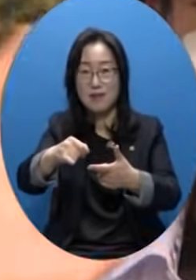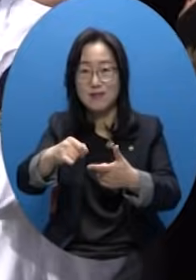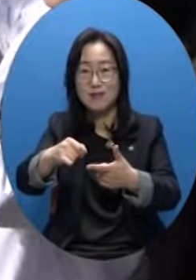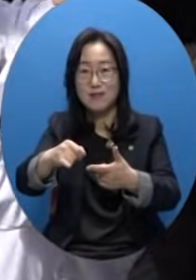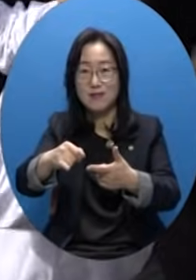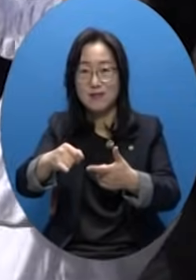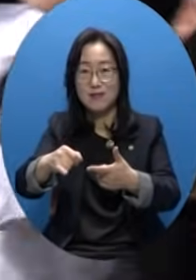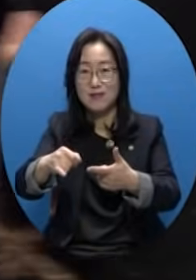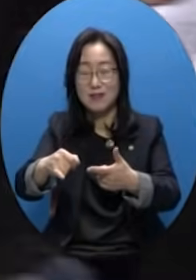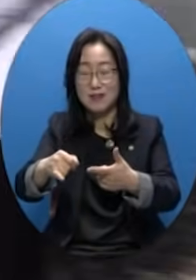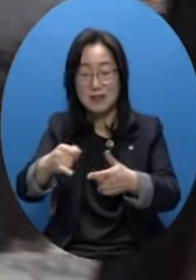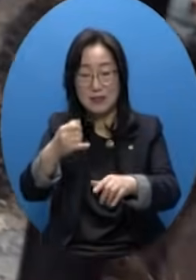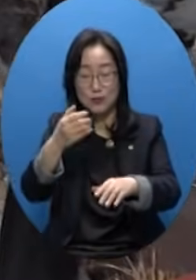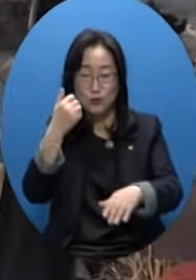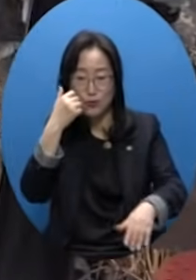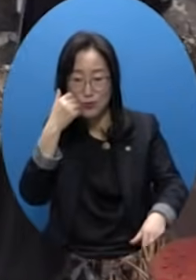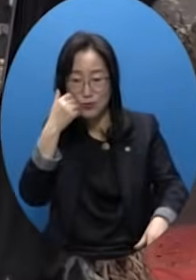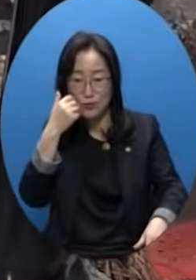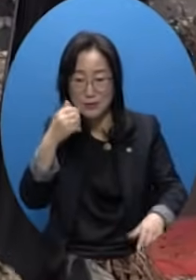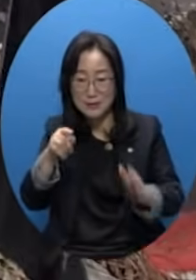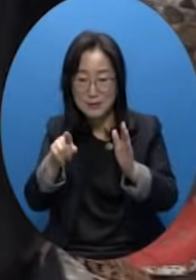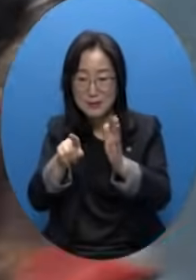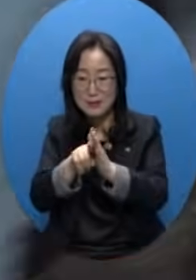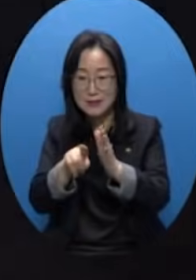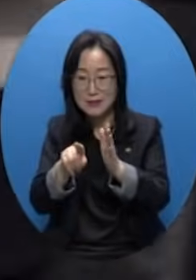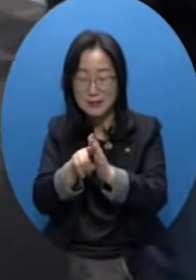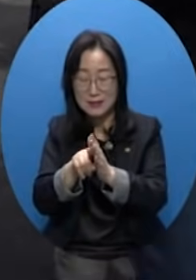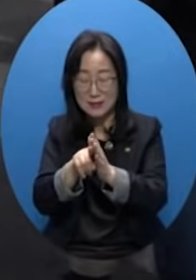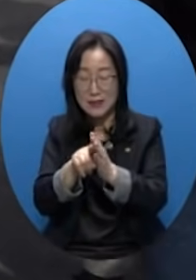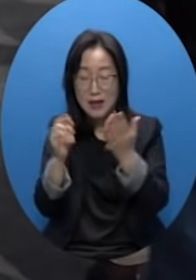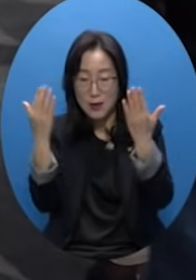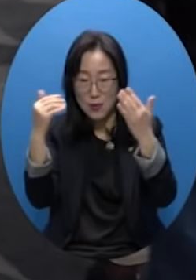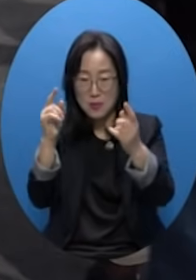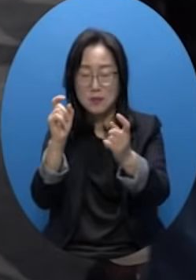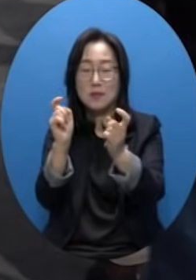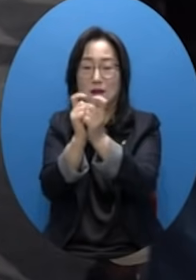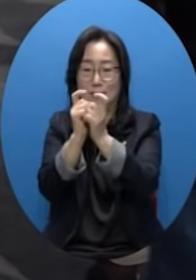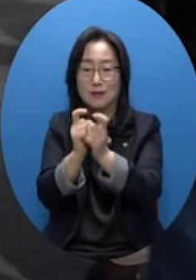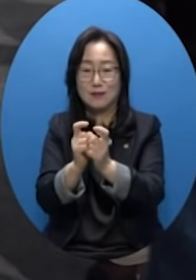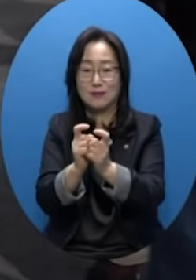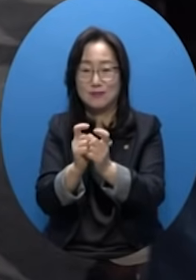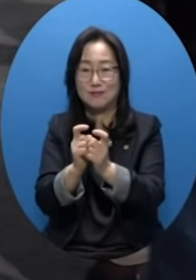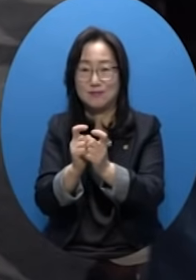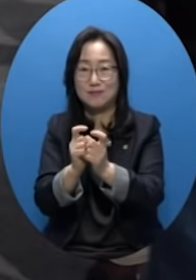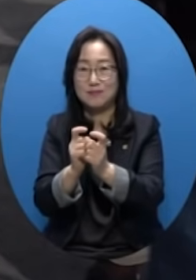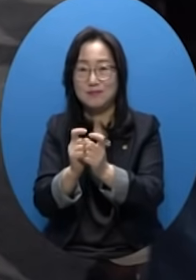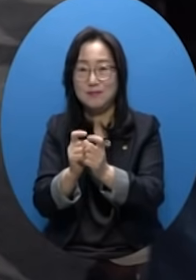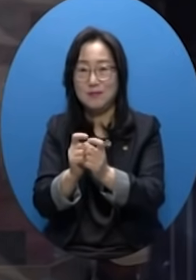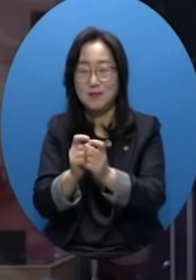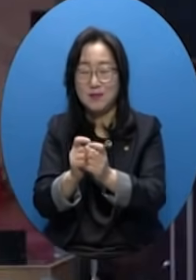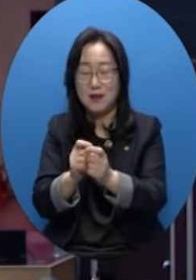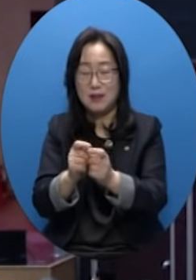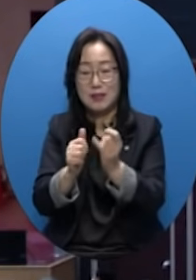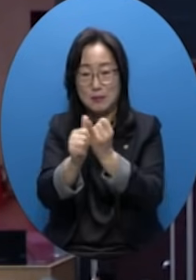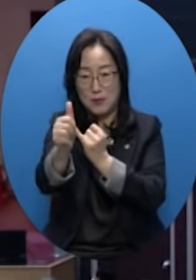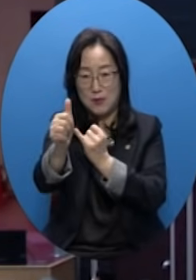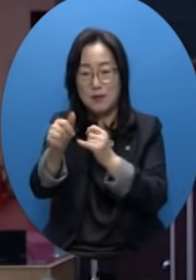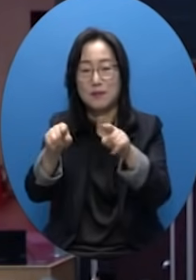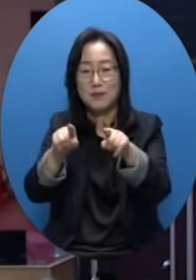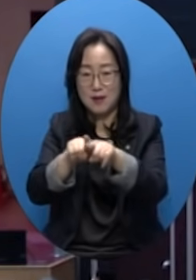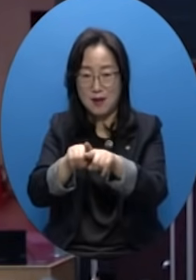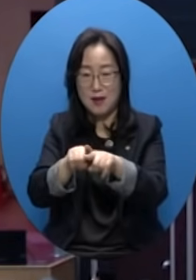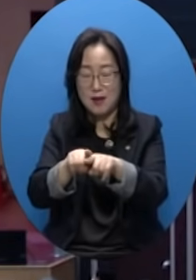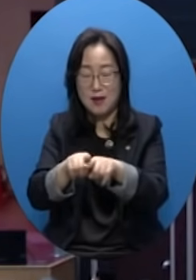나 다니라고 그 한 대학교에서 만난 배우자와 함께 둘이